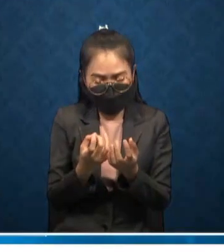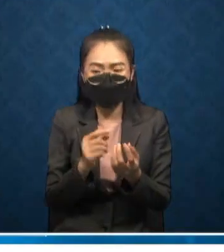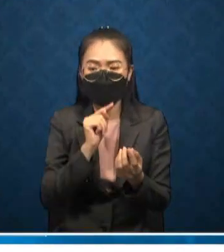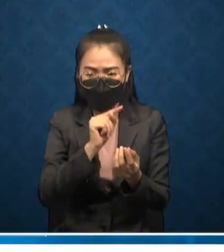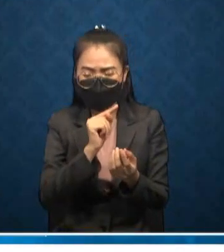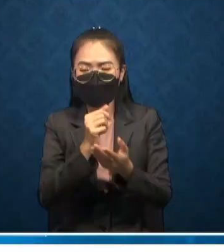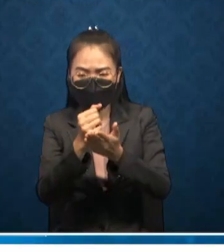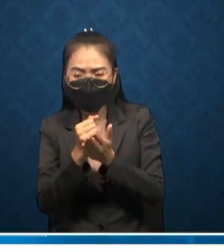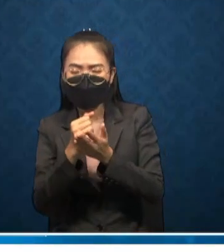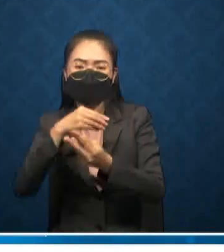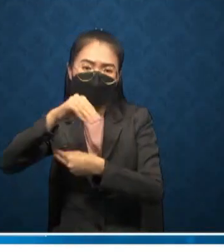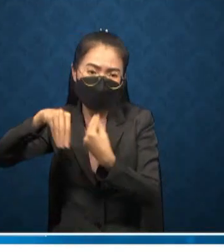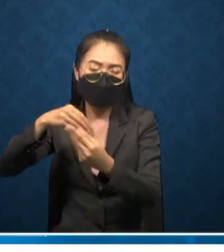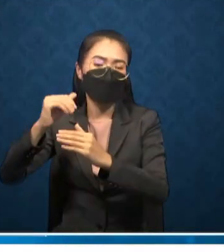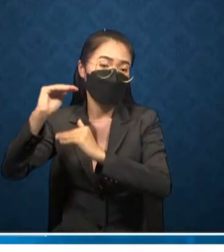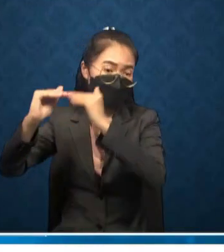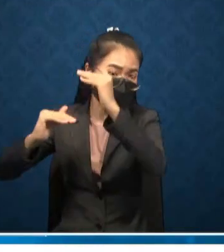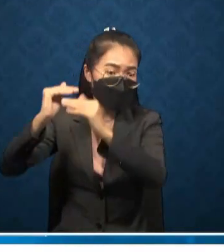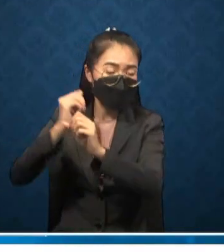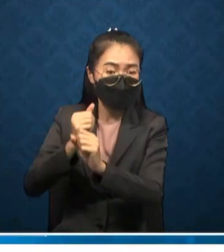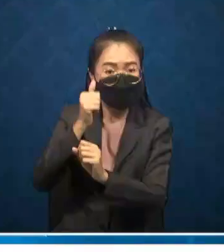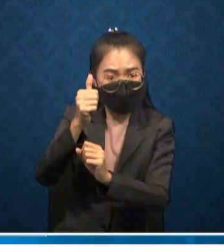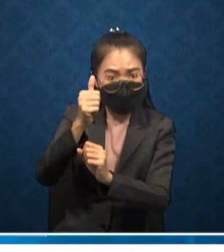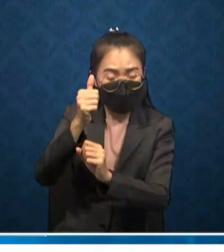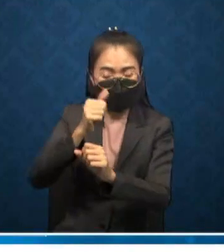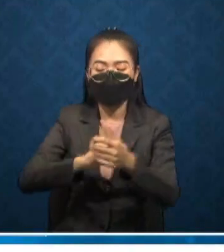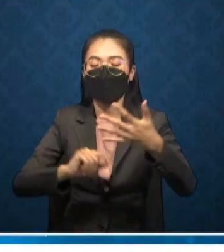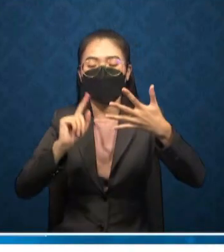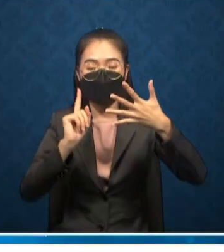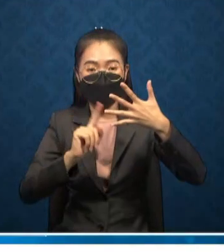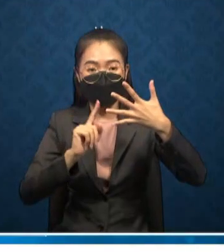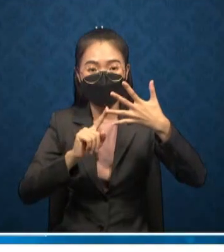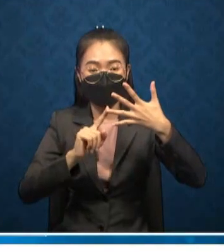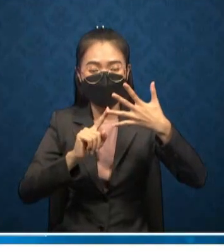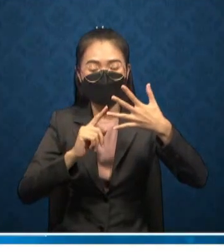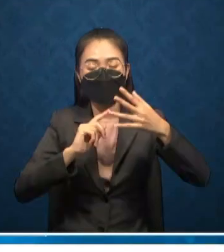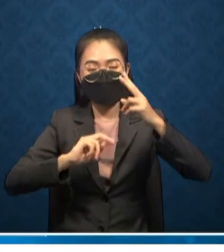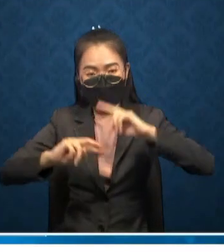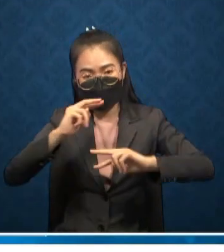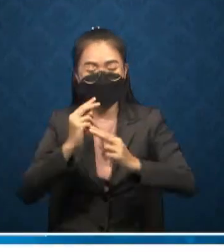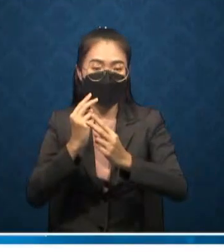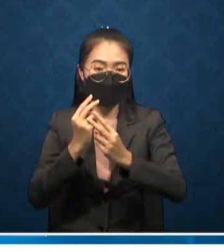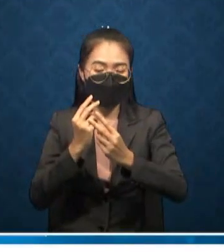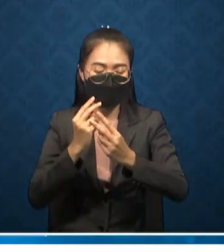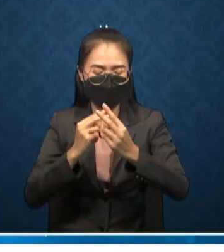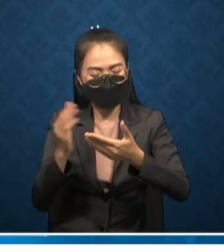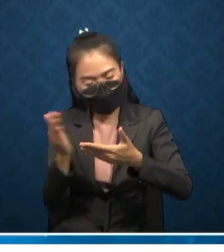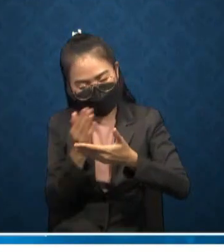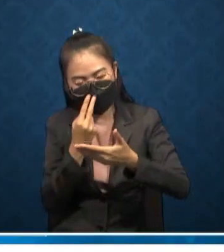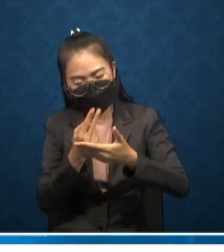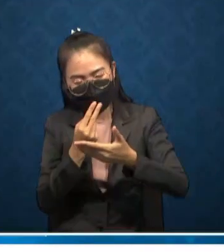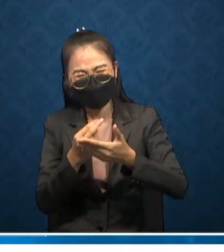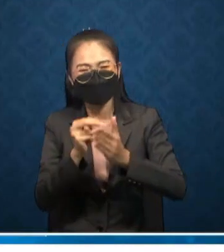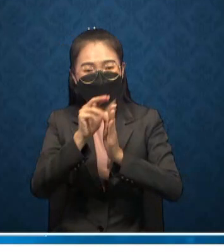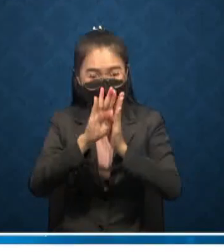และสร้างคุณค่าทางสังคมข้อ 4เป็นเรื่องของการทบทวนวิเคราะห์กฎหมายกฎระเบียบ